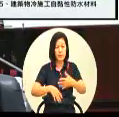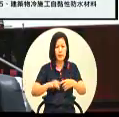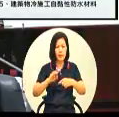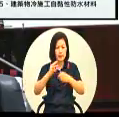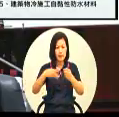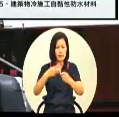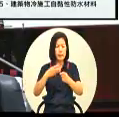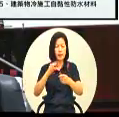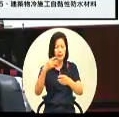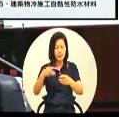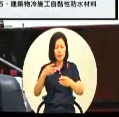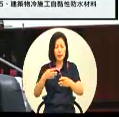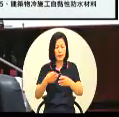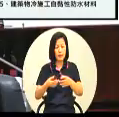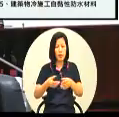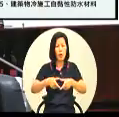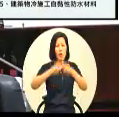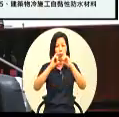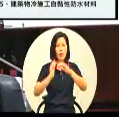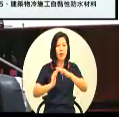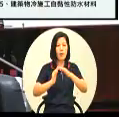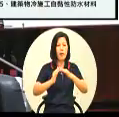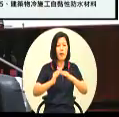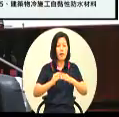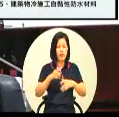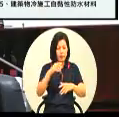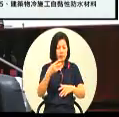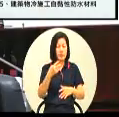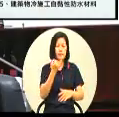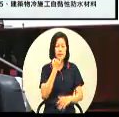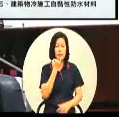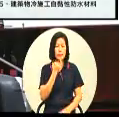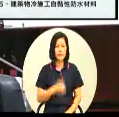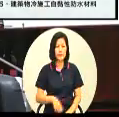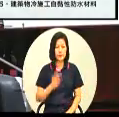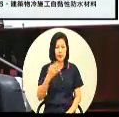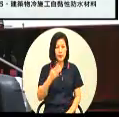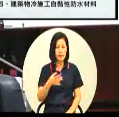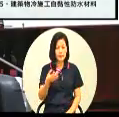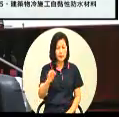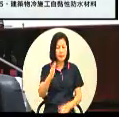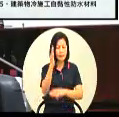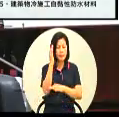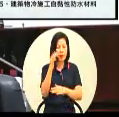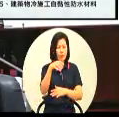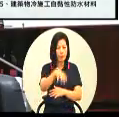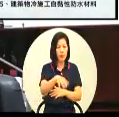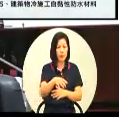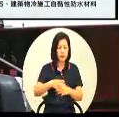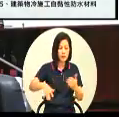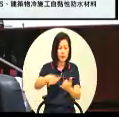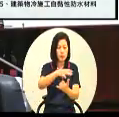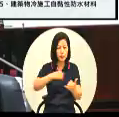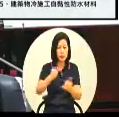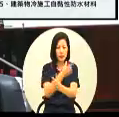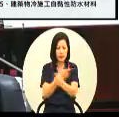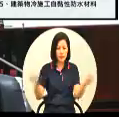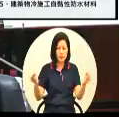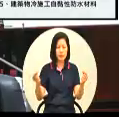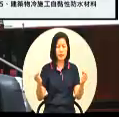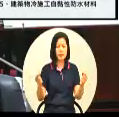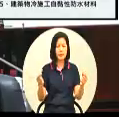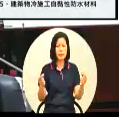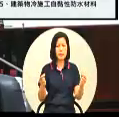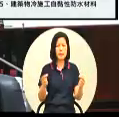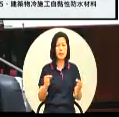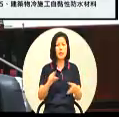是一个缓冲的政策但是财政部打回文，伊讲这是全国性一致的议题，怎么可